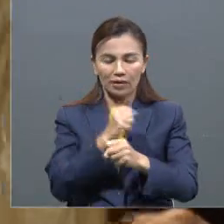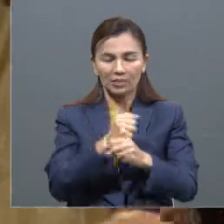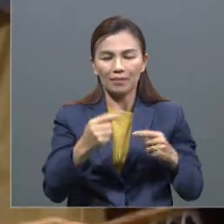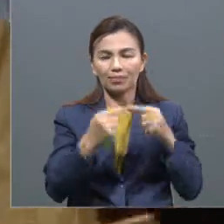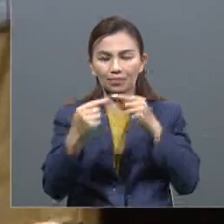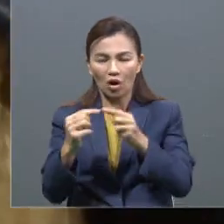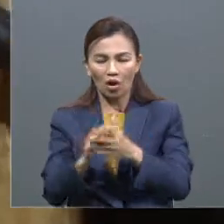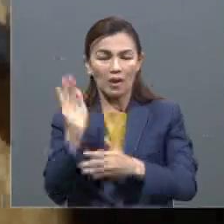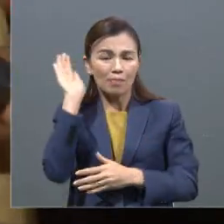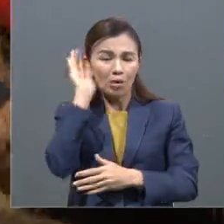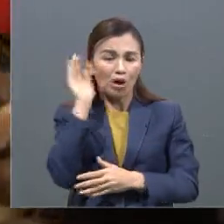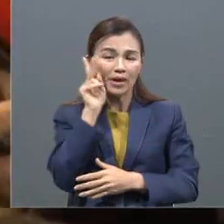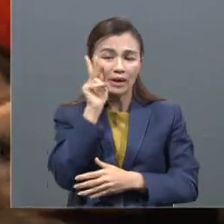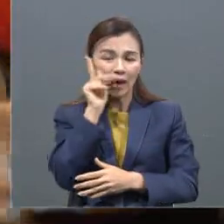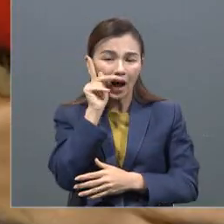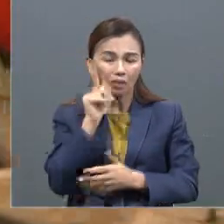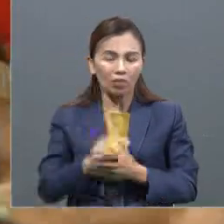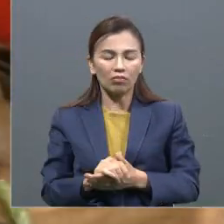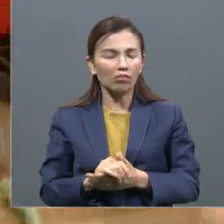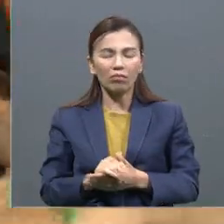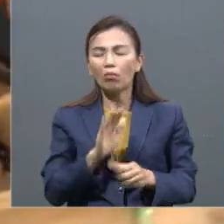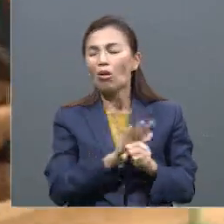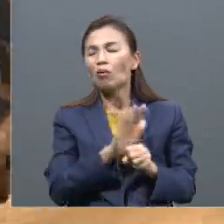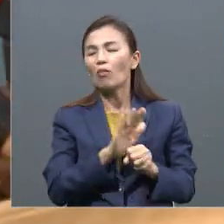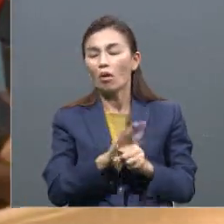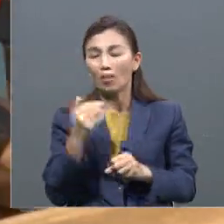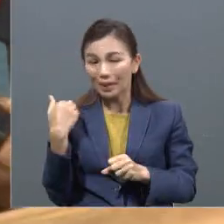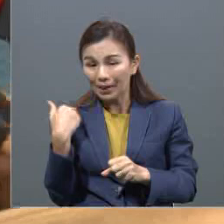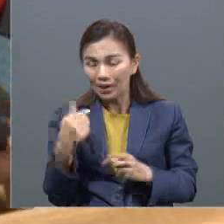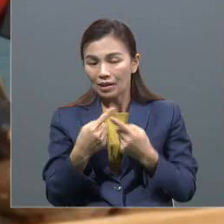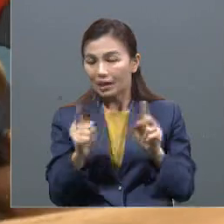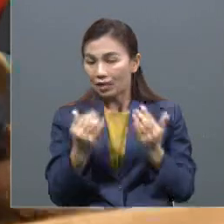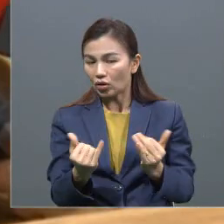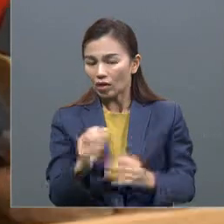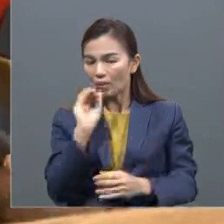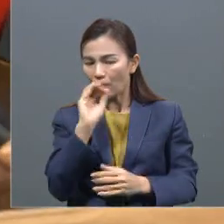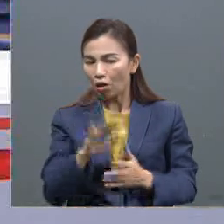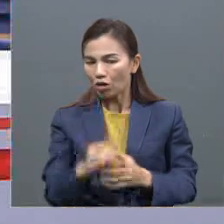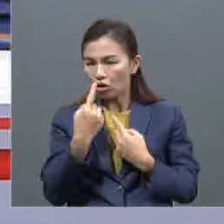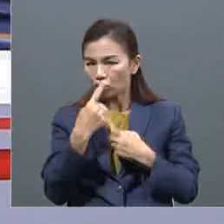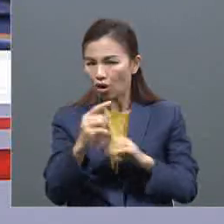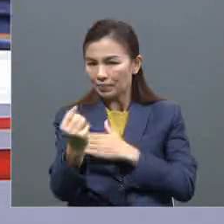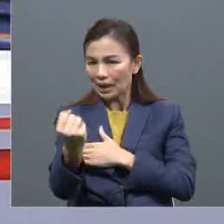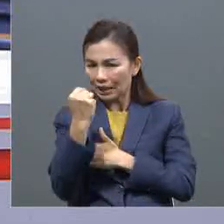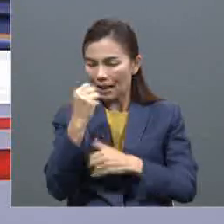ระแสข่าวมาใช่ไหมว่าท่านจะถอดใจอะไรยังไงหรือเปล่าย้ำแล้วนะยังแข็งแรงและไม่ถอด